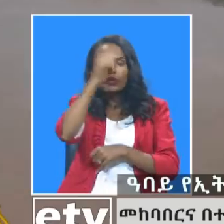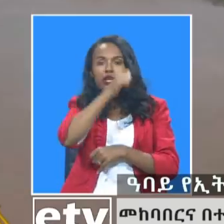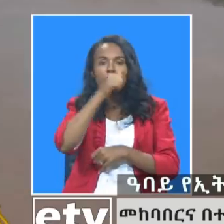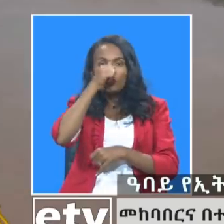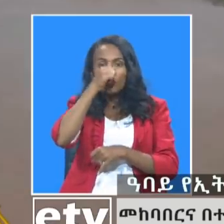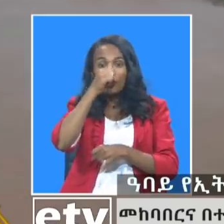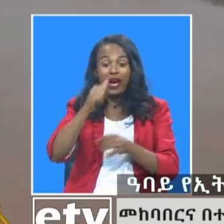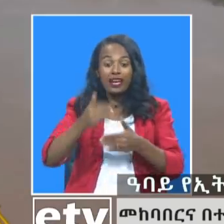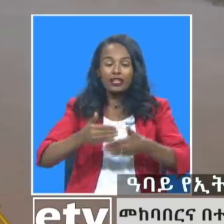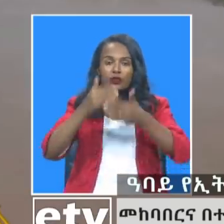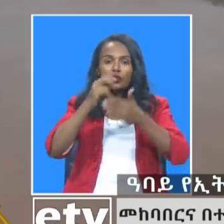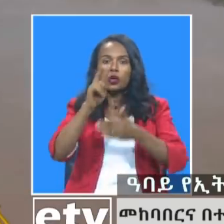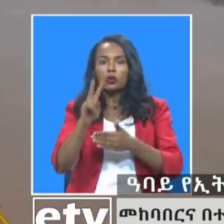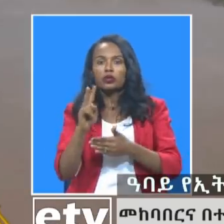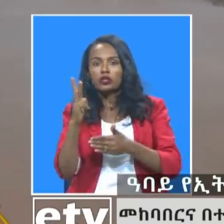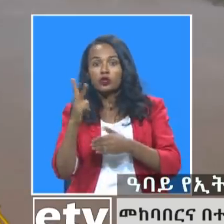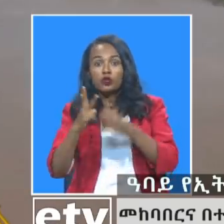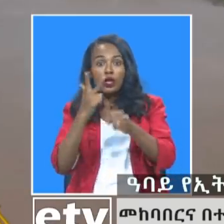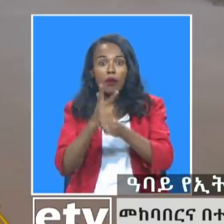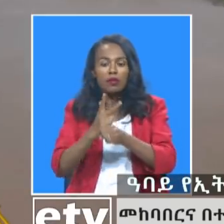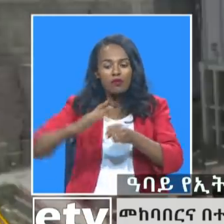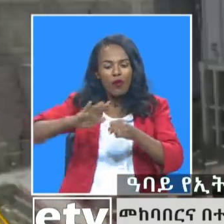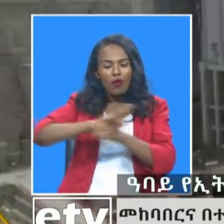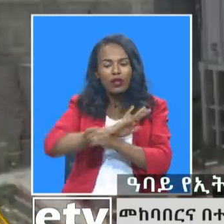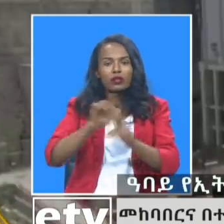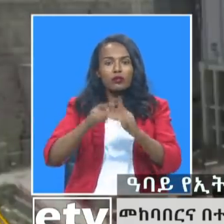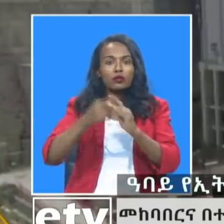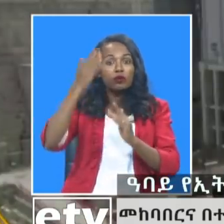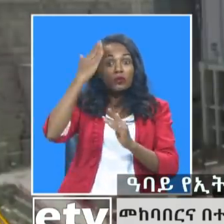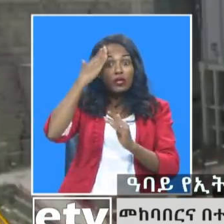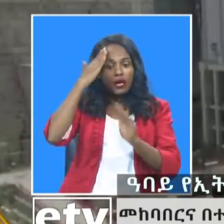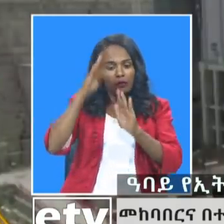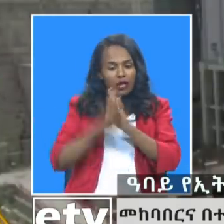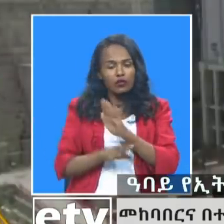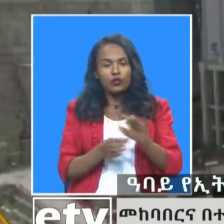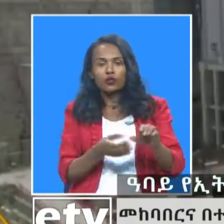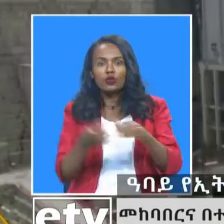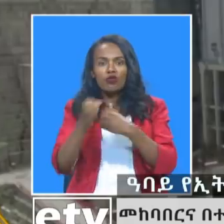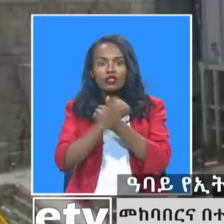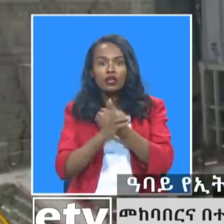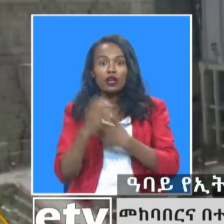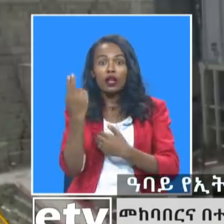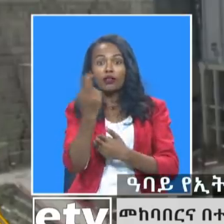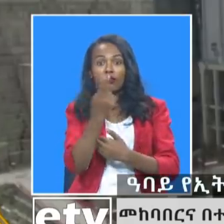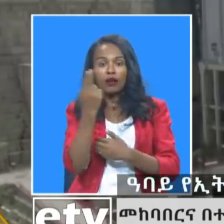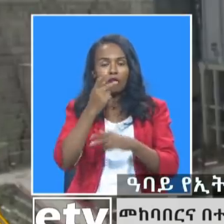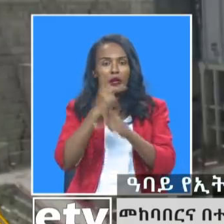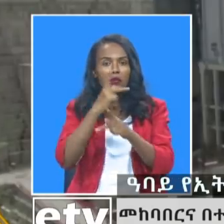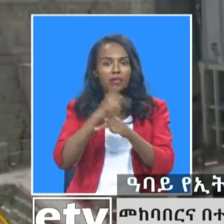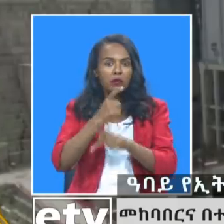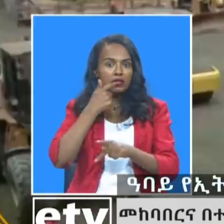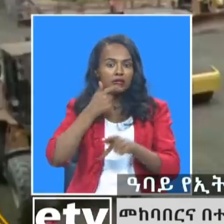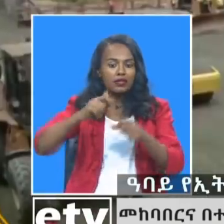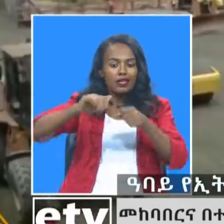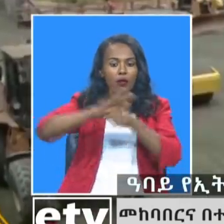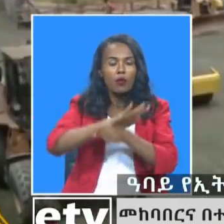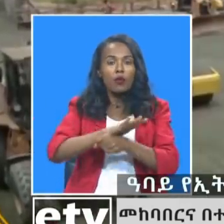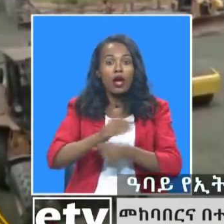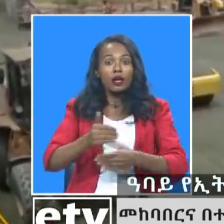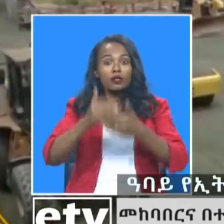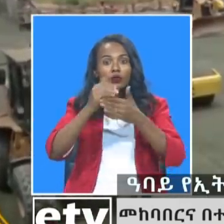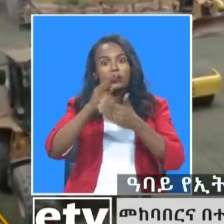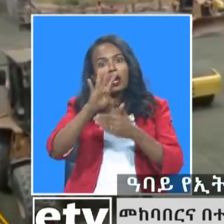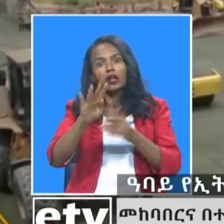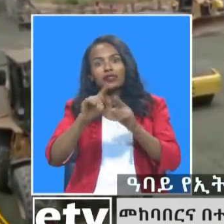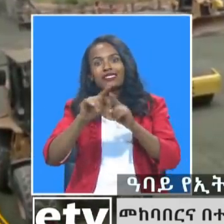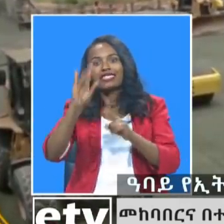ግድቡን ከሁለት እስከ 3 አመት መሙላት እንደምትችል በታውቅም የታችኞቹን የተፋሰስ ሀገራት ጥቅም ለመጠበቅ ስትል የመሙያ ግዚውን ከ4